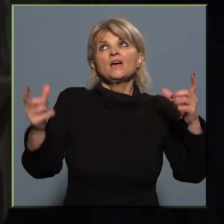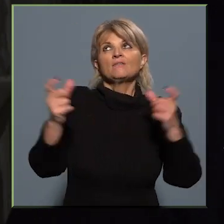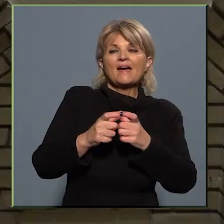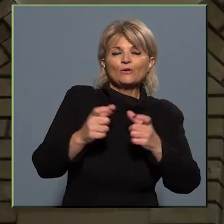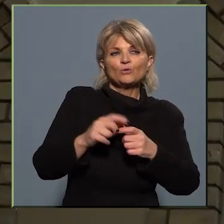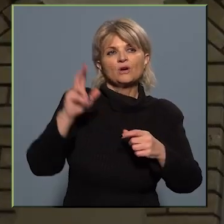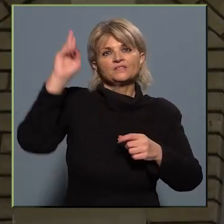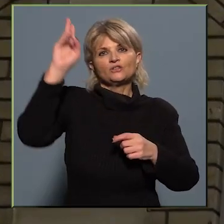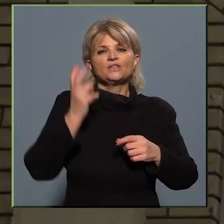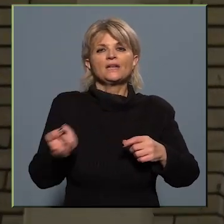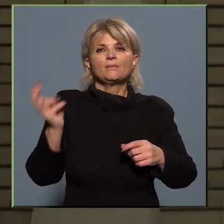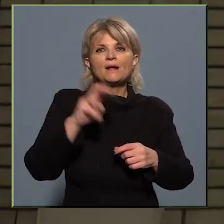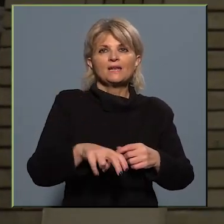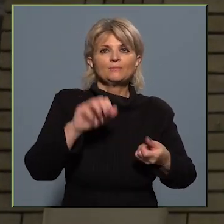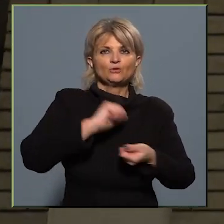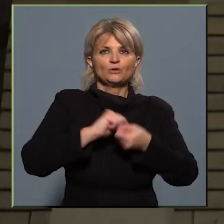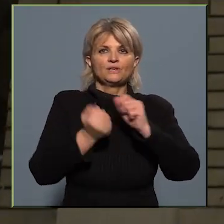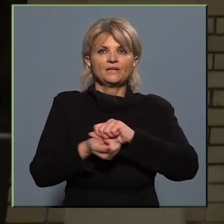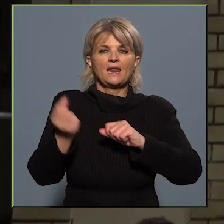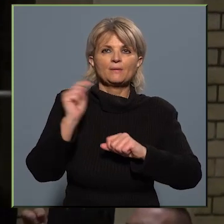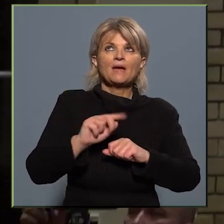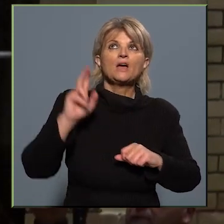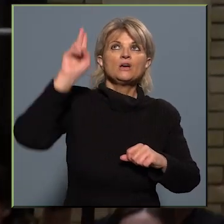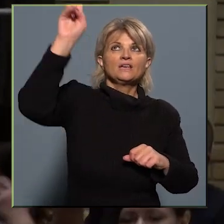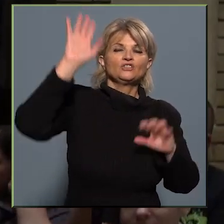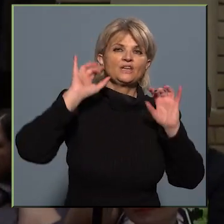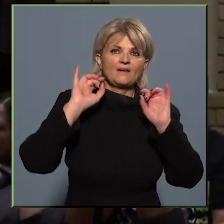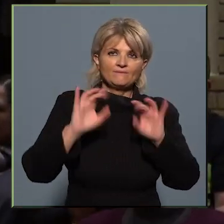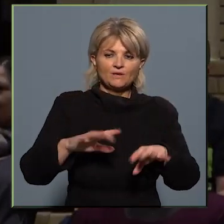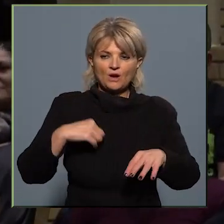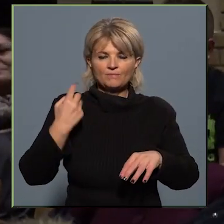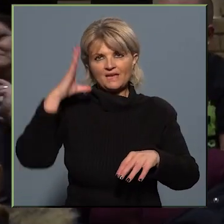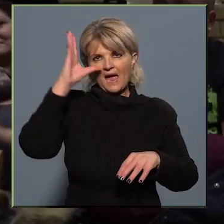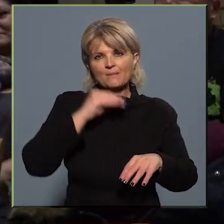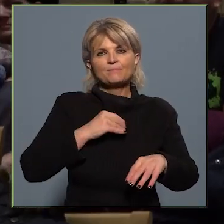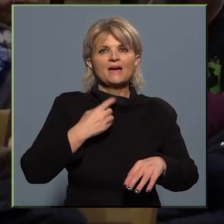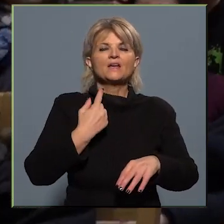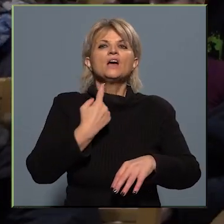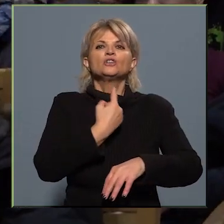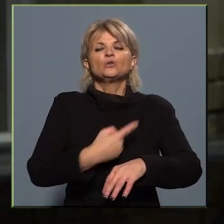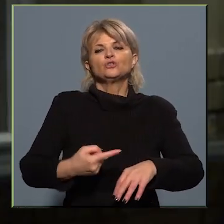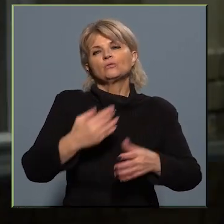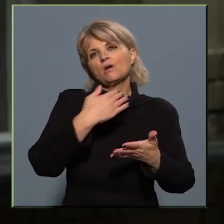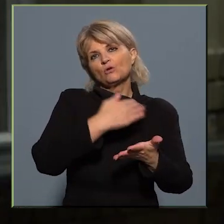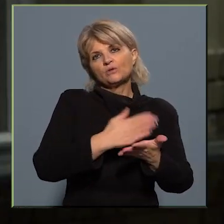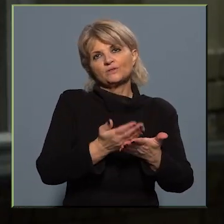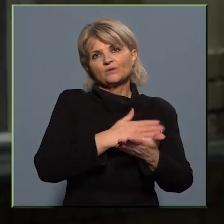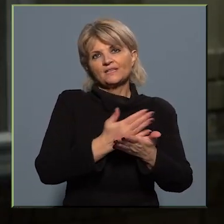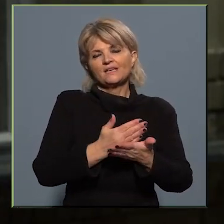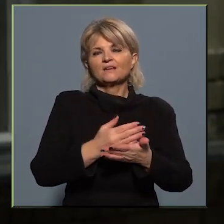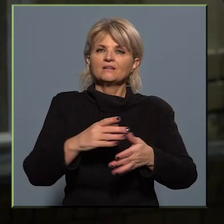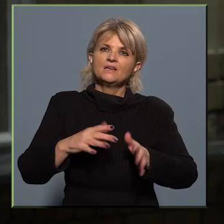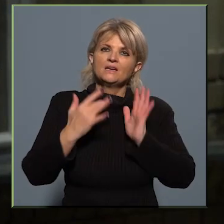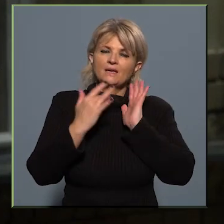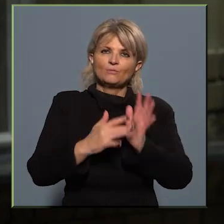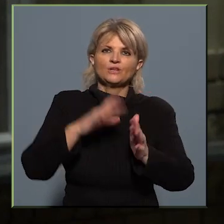belép a történelembe az Isten fia, osztozik a mi ember sorsunkba, kinyilatkoztatja mennyiatya szeretetét. Ez az örömünknek